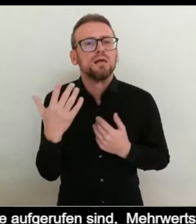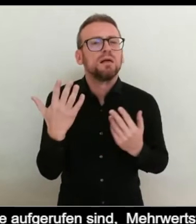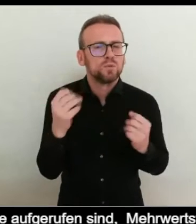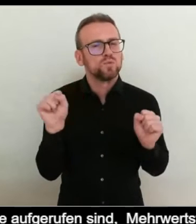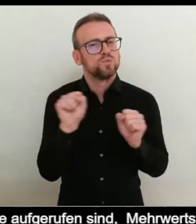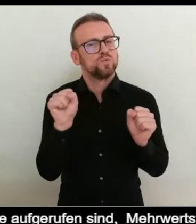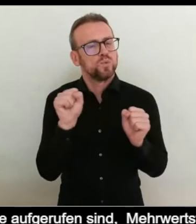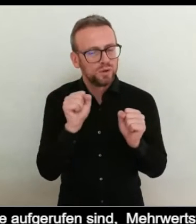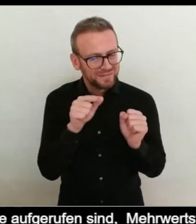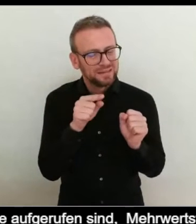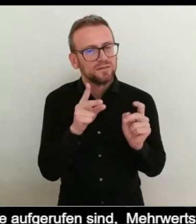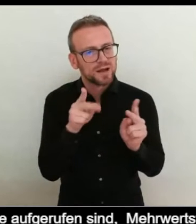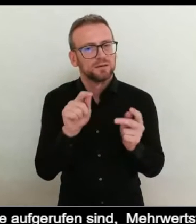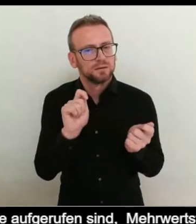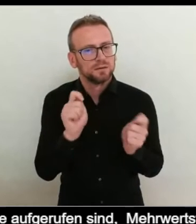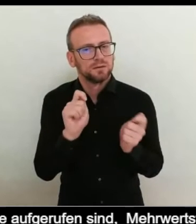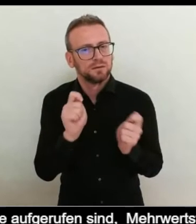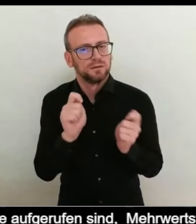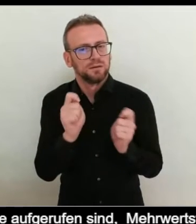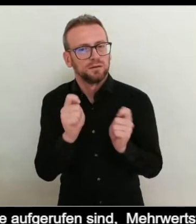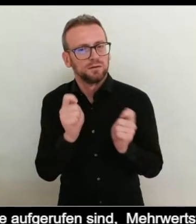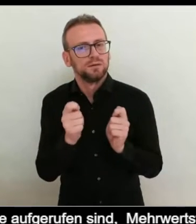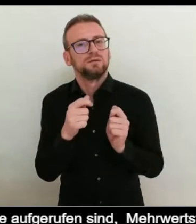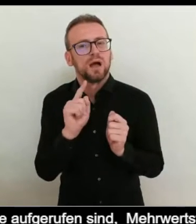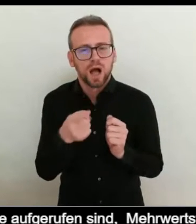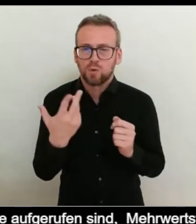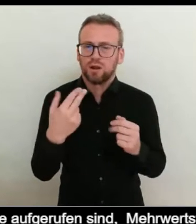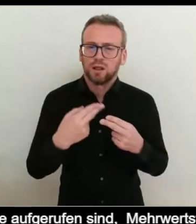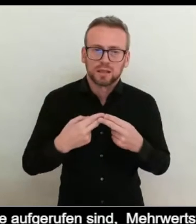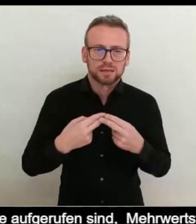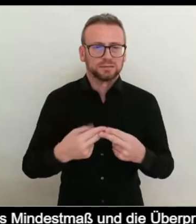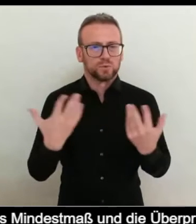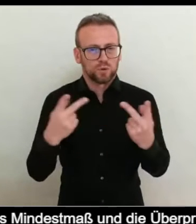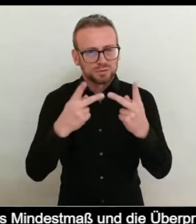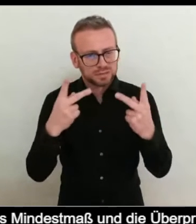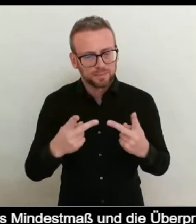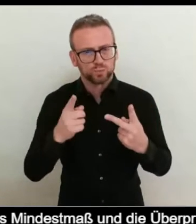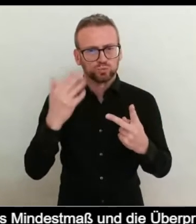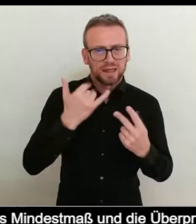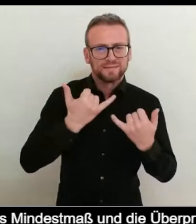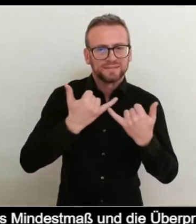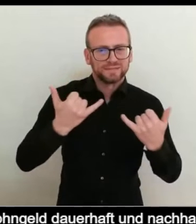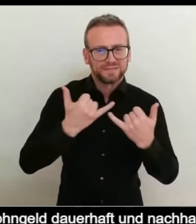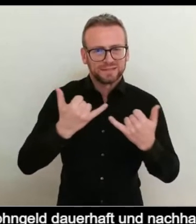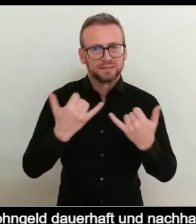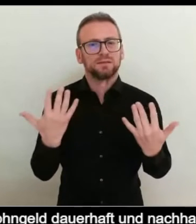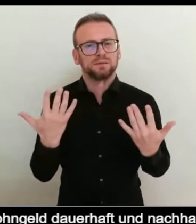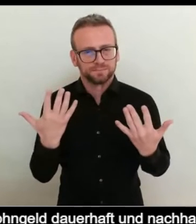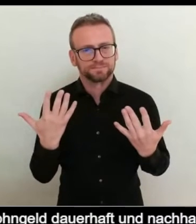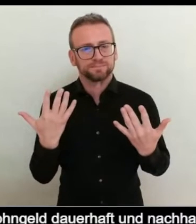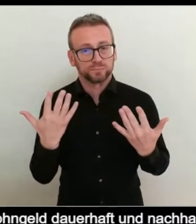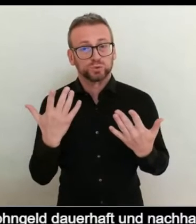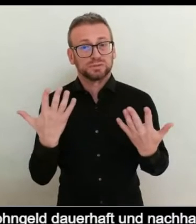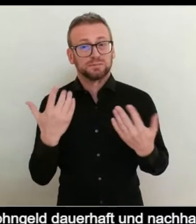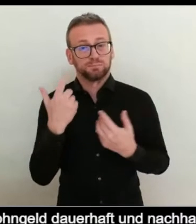dass wir die Sensibilität für ihre Anliegen bewahren. Bayern, Nordrhein-Westfalen sind starke Industriestandorte und wir wollen das